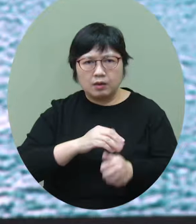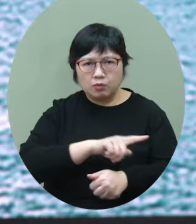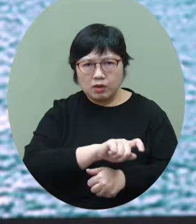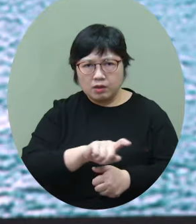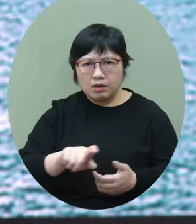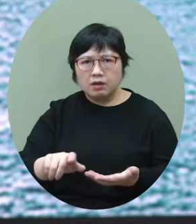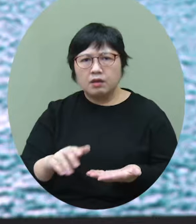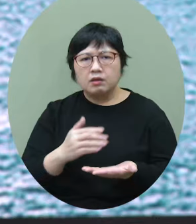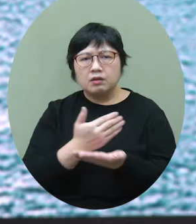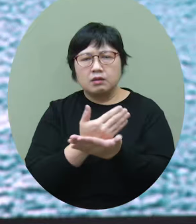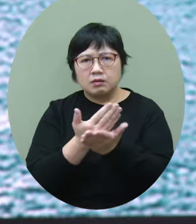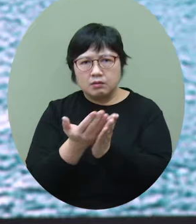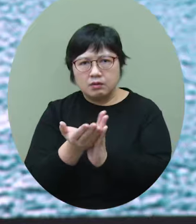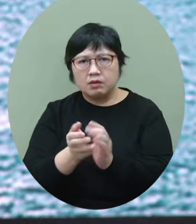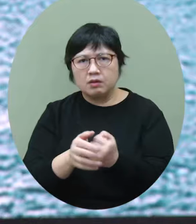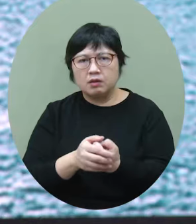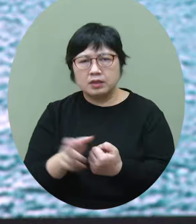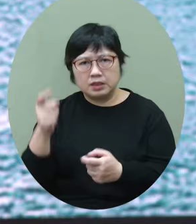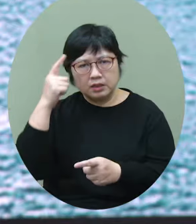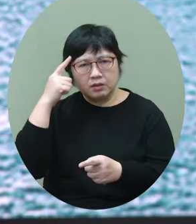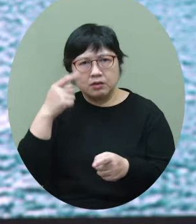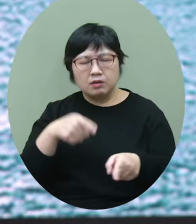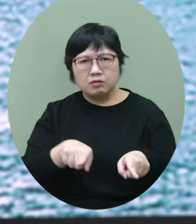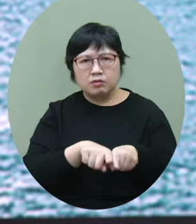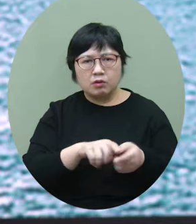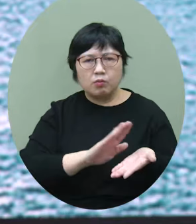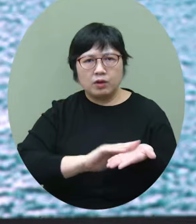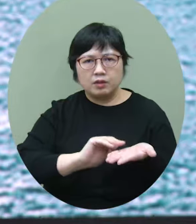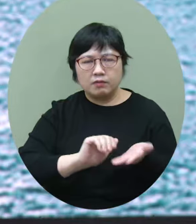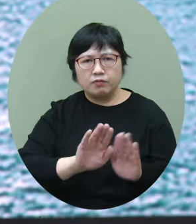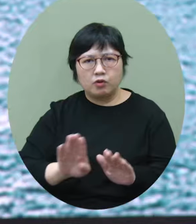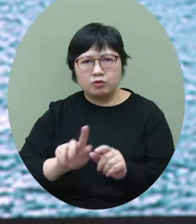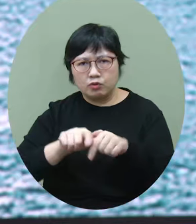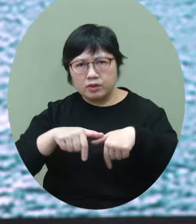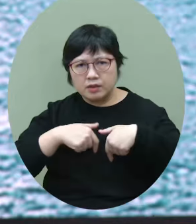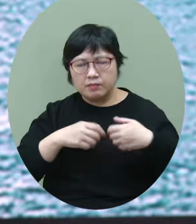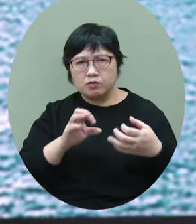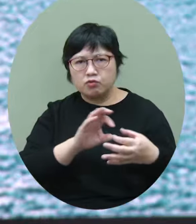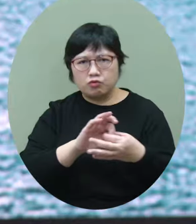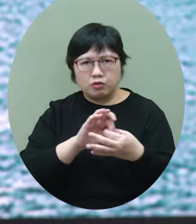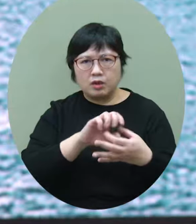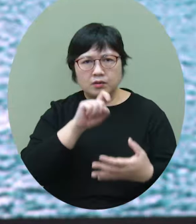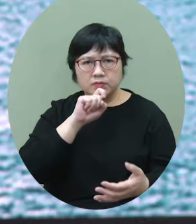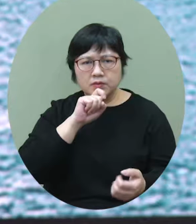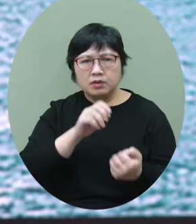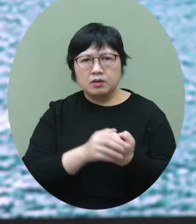亦都知道佢哋咧有同衞生防護中心咧喺一路聯絡緊，會安排翻啲